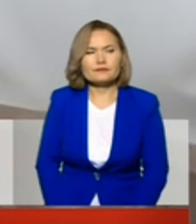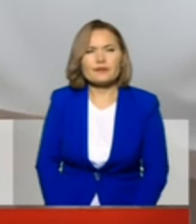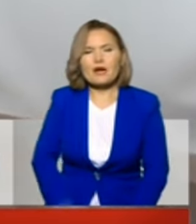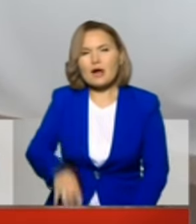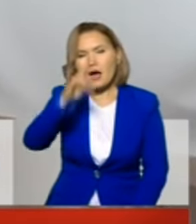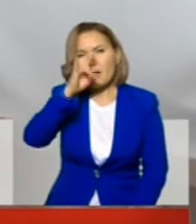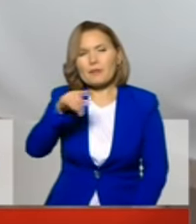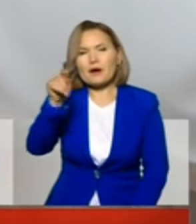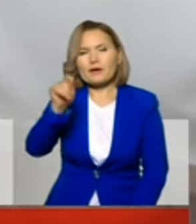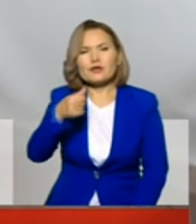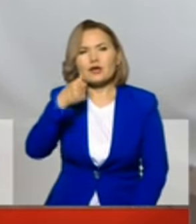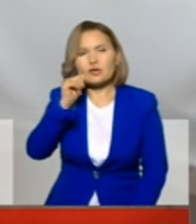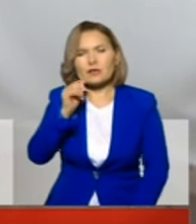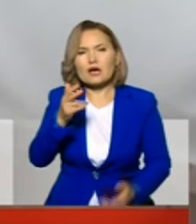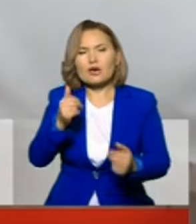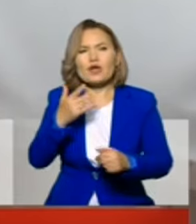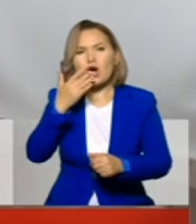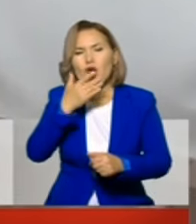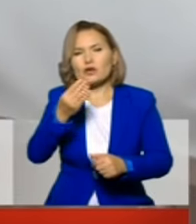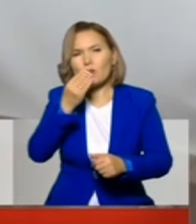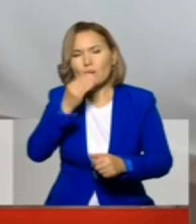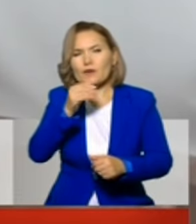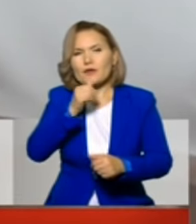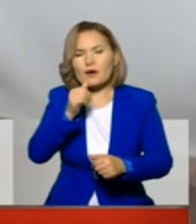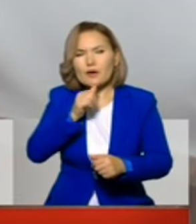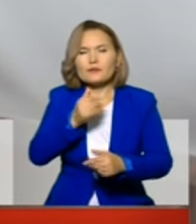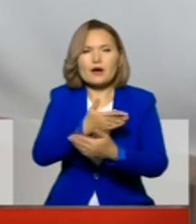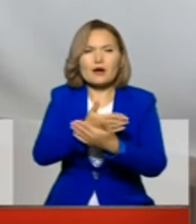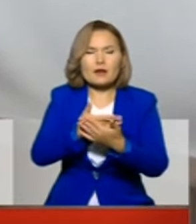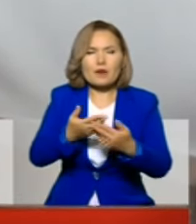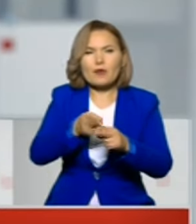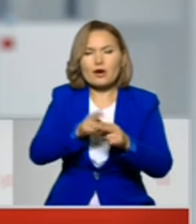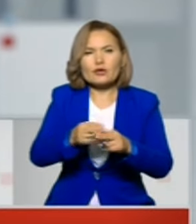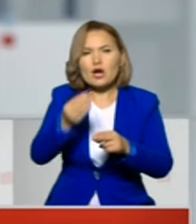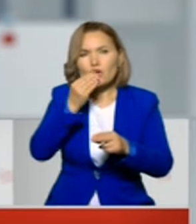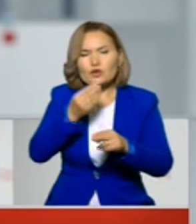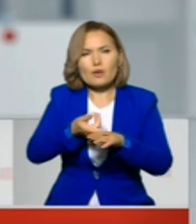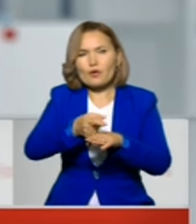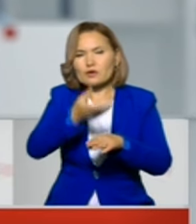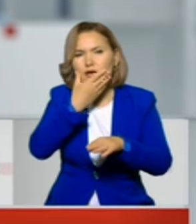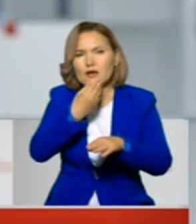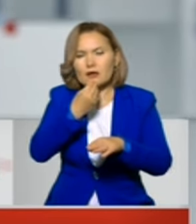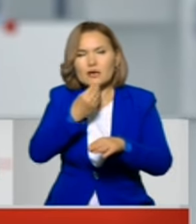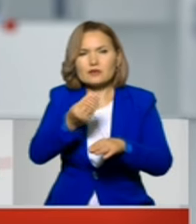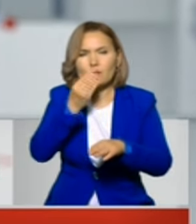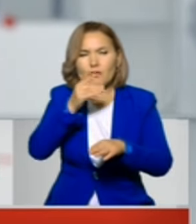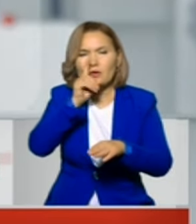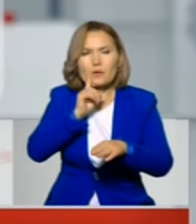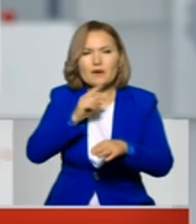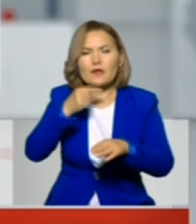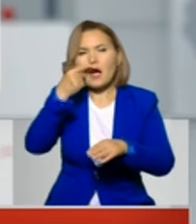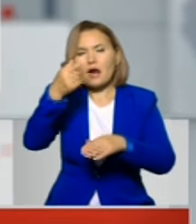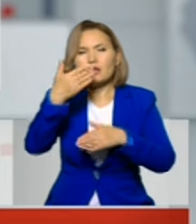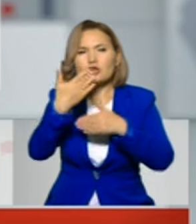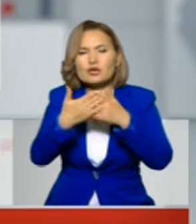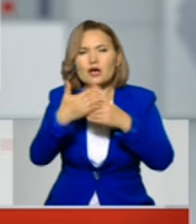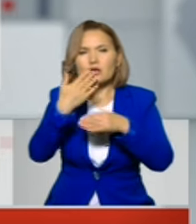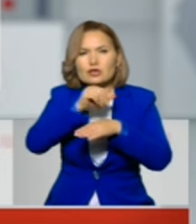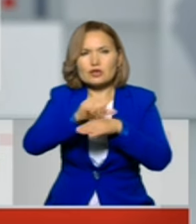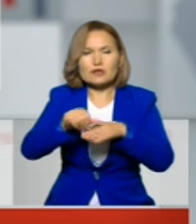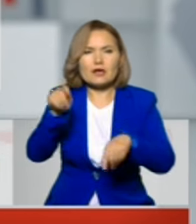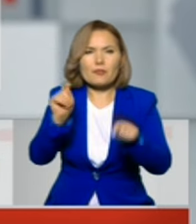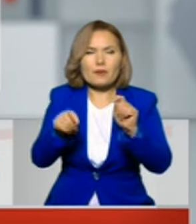Қазақстанға келгенім кеше ғана, десе де ұлттық тағамдардан бауырсақ пен еттің дәмін татып көрдім. Ал жыл басынан бері қалаға алыс жақын елдерден келушілер саны